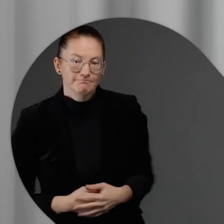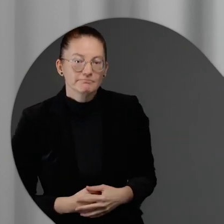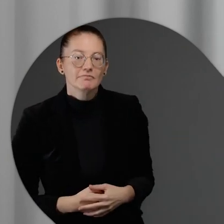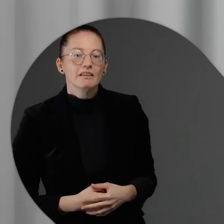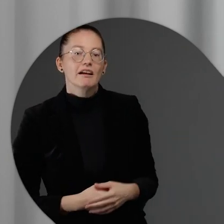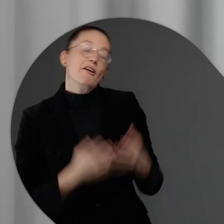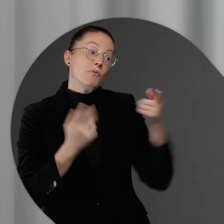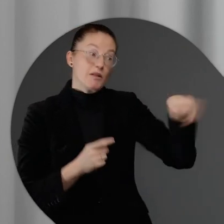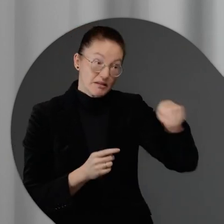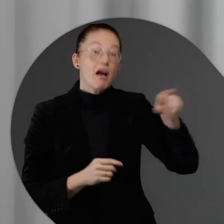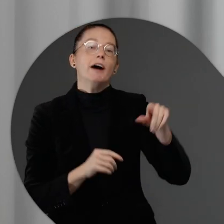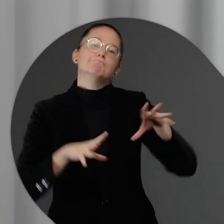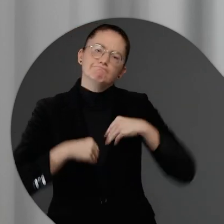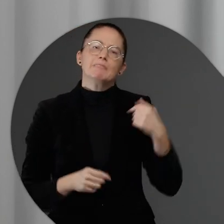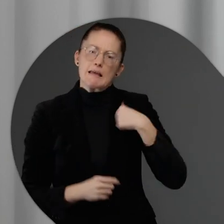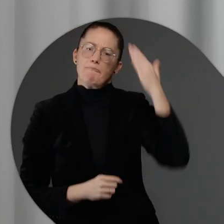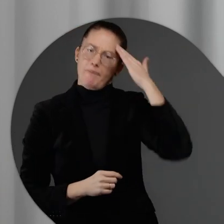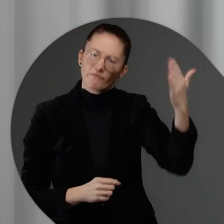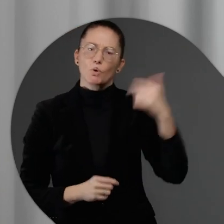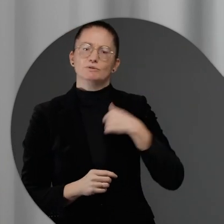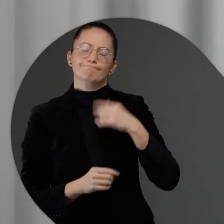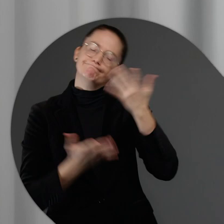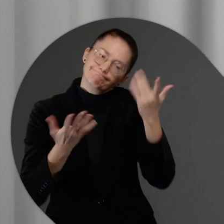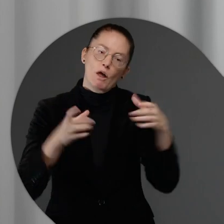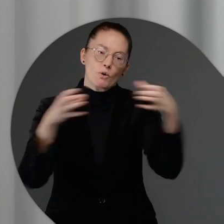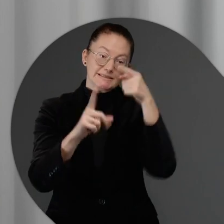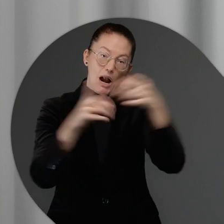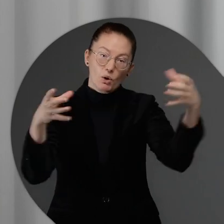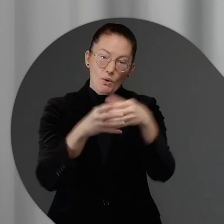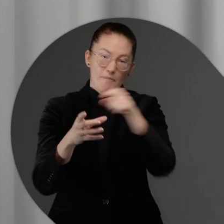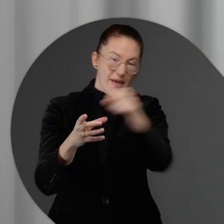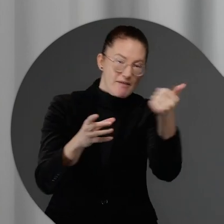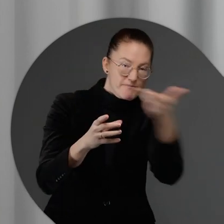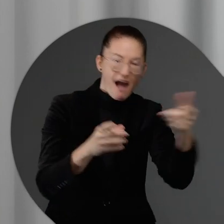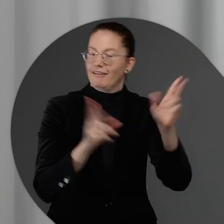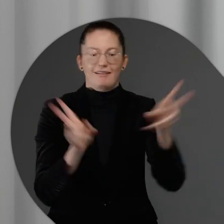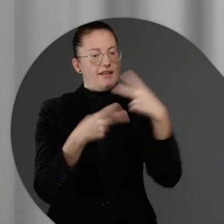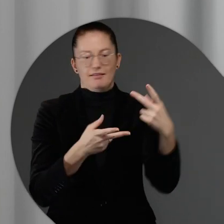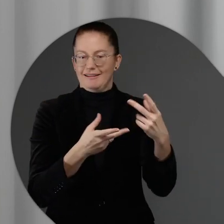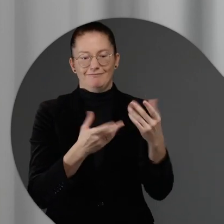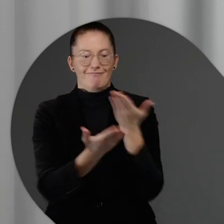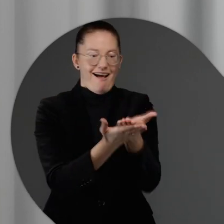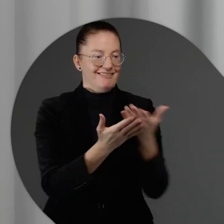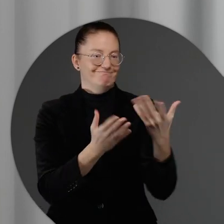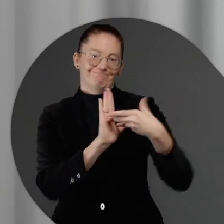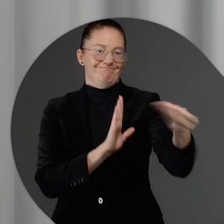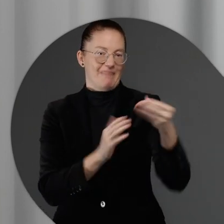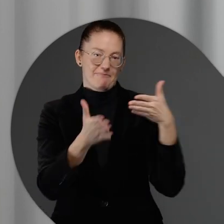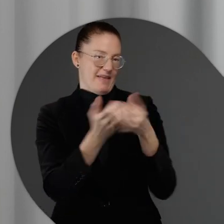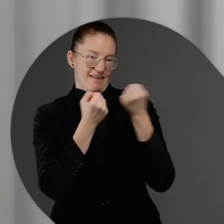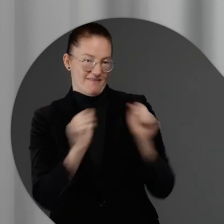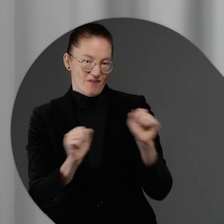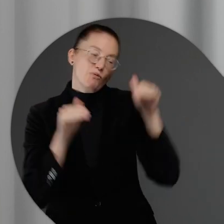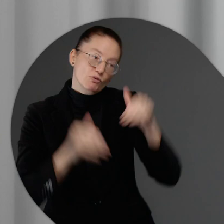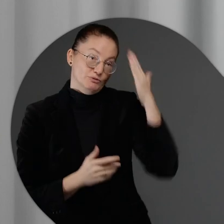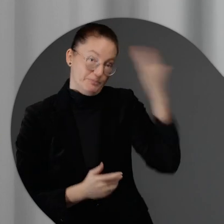ich verzichte dann sozusagen bewusst auf eine gewisse Zielgruppe, weil diese Zielgruppe kann mein digitales